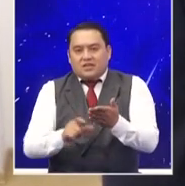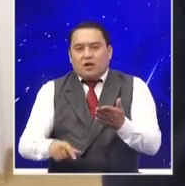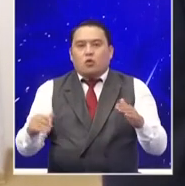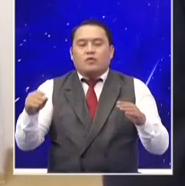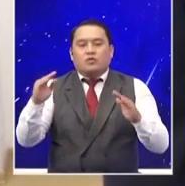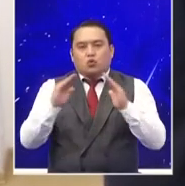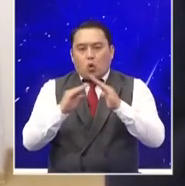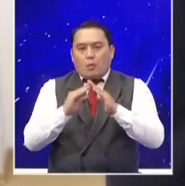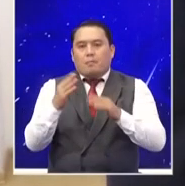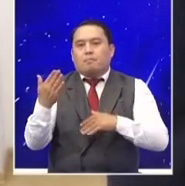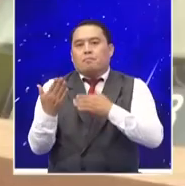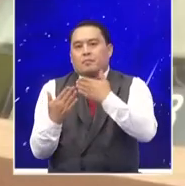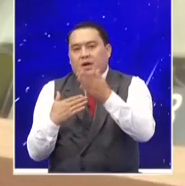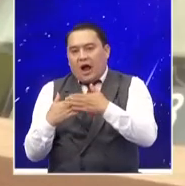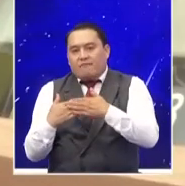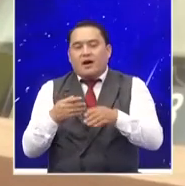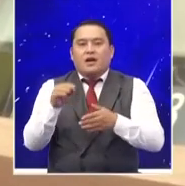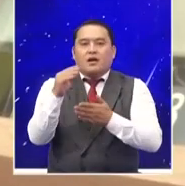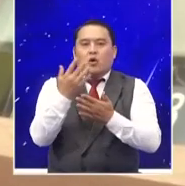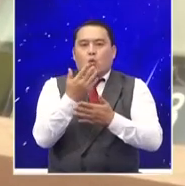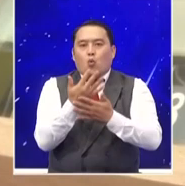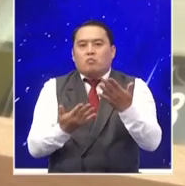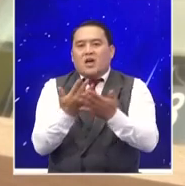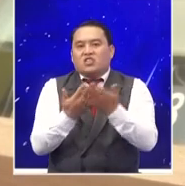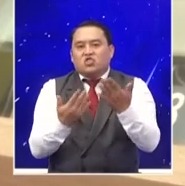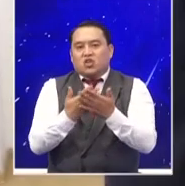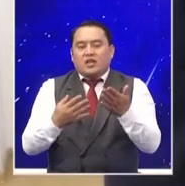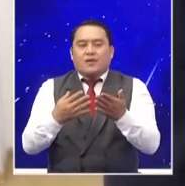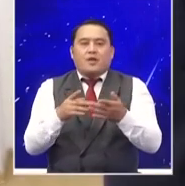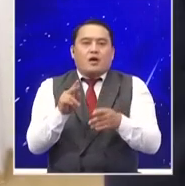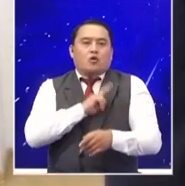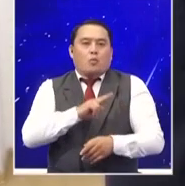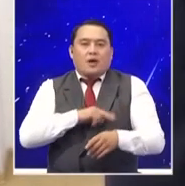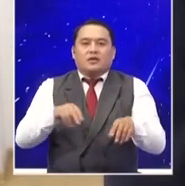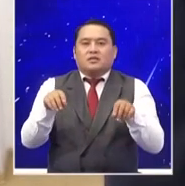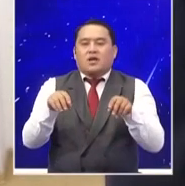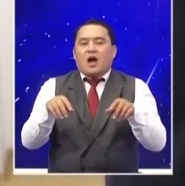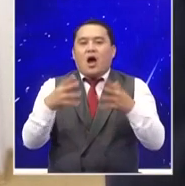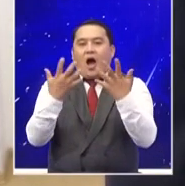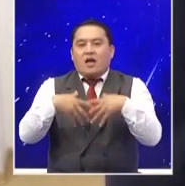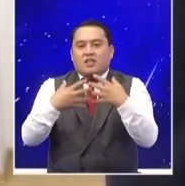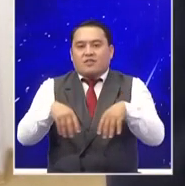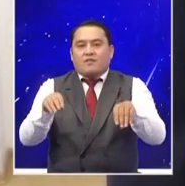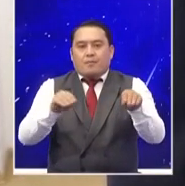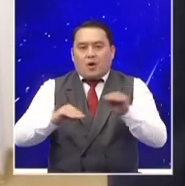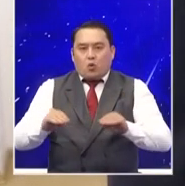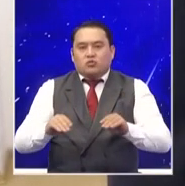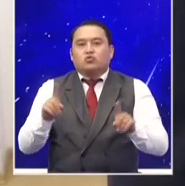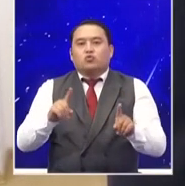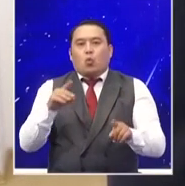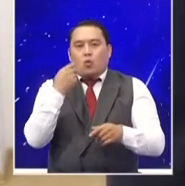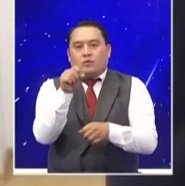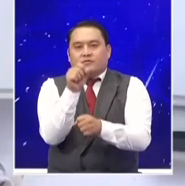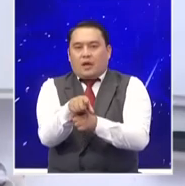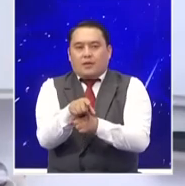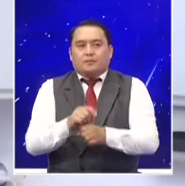дома, правой рукой пишет таблицу умножения. В это же время, работая двумя руками, он должен рассказать тот параграф, который я ему